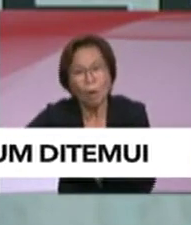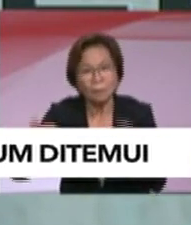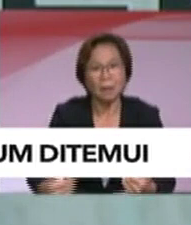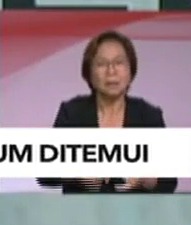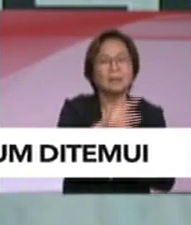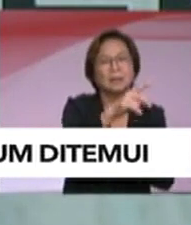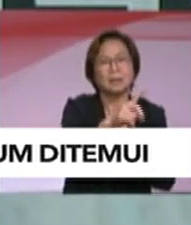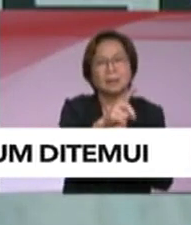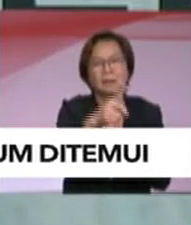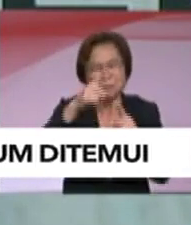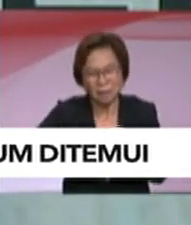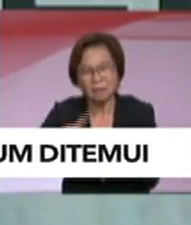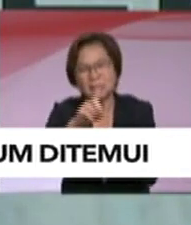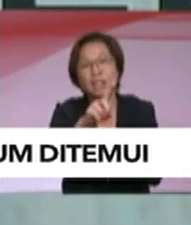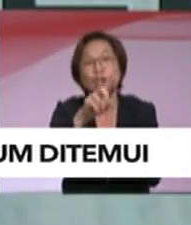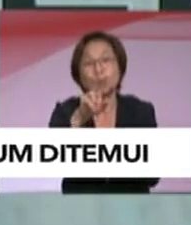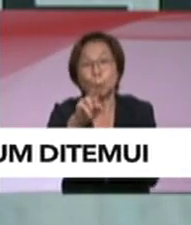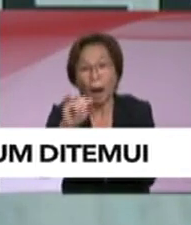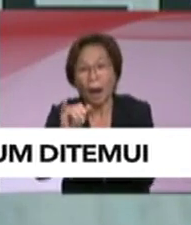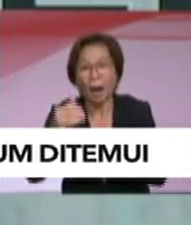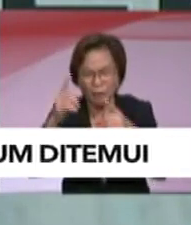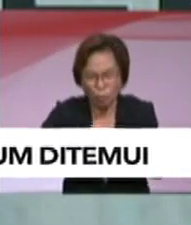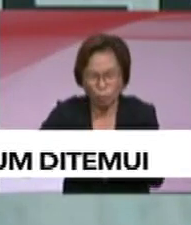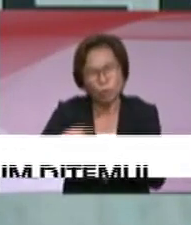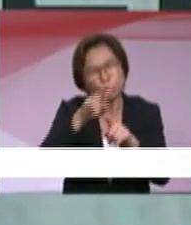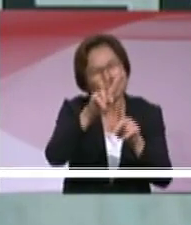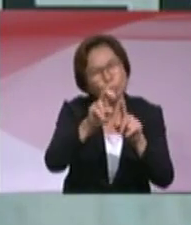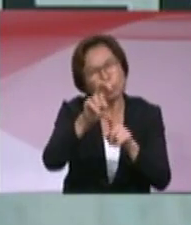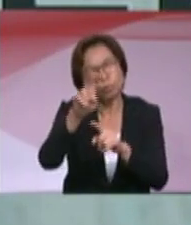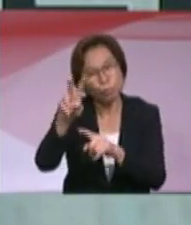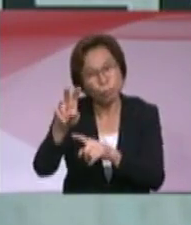klinieken merangkum gelombang pertama hingga gelombang ketiga kisscomic membalas